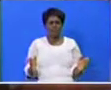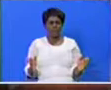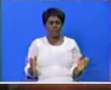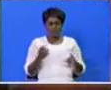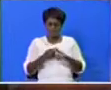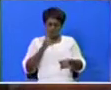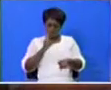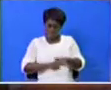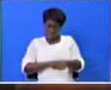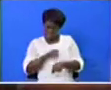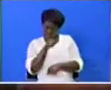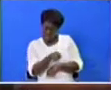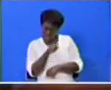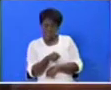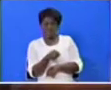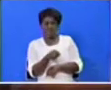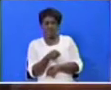Kutoka siku hiyo